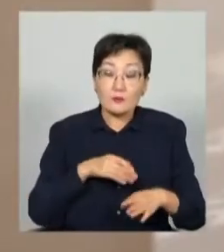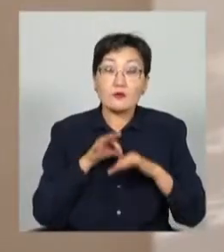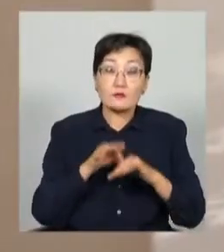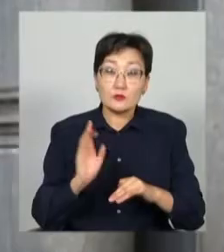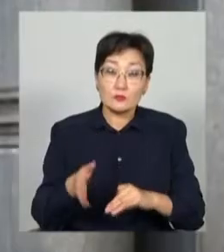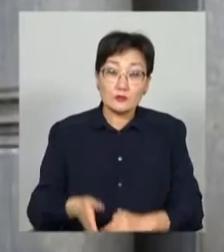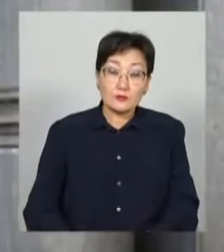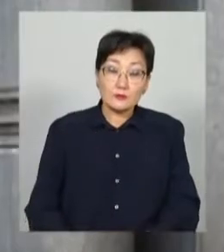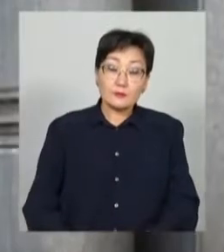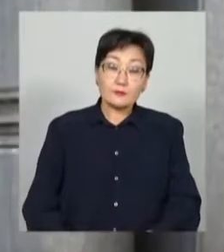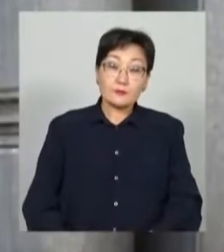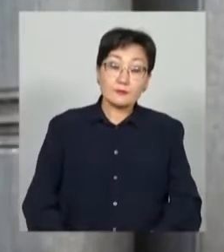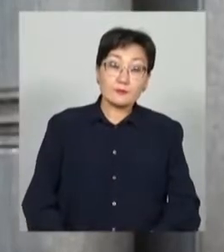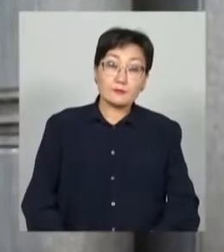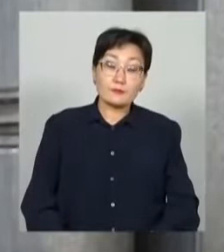жүргізетінін айтты.